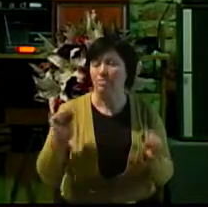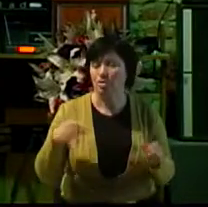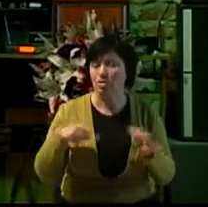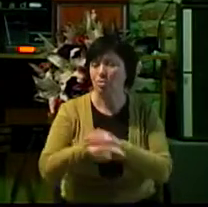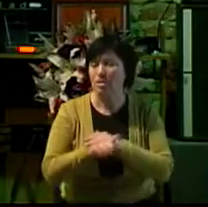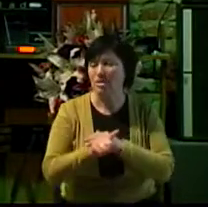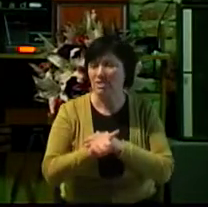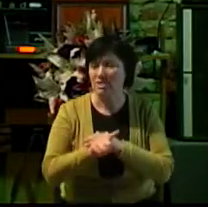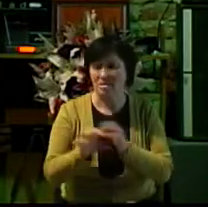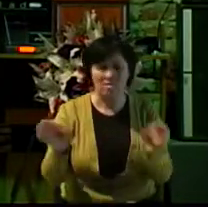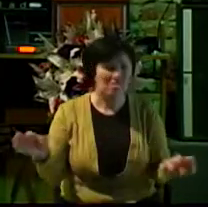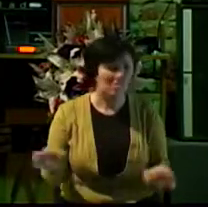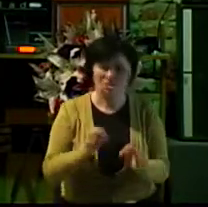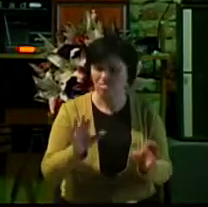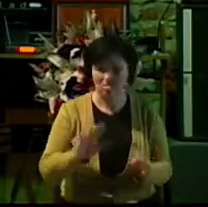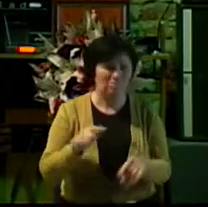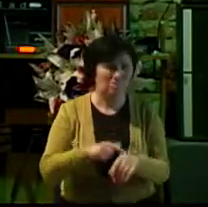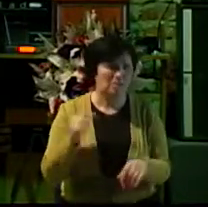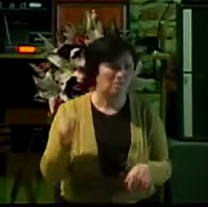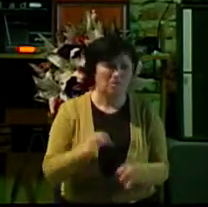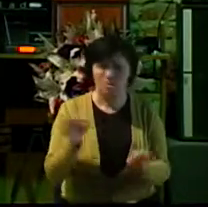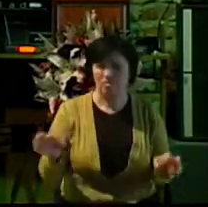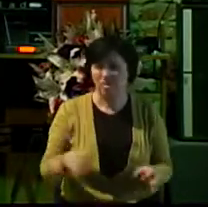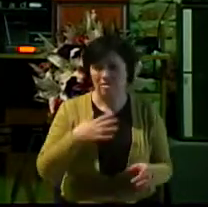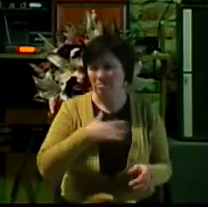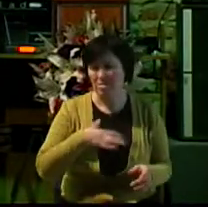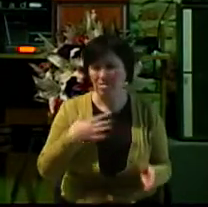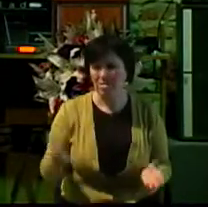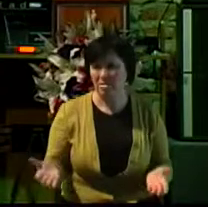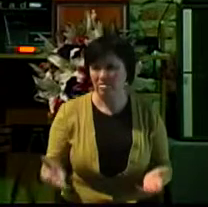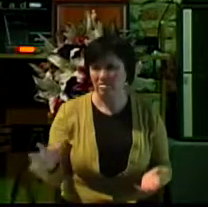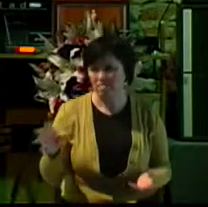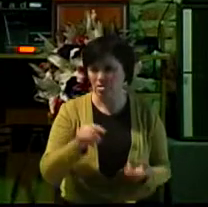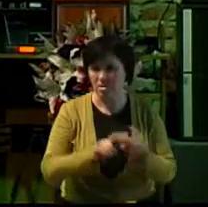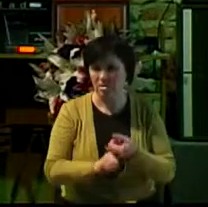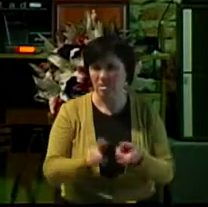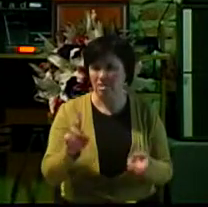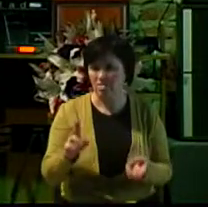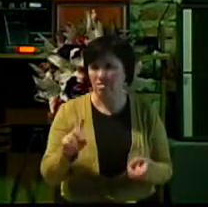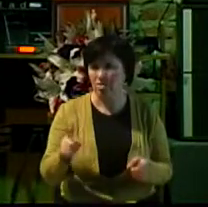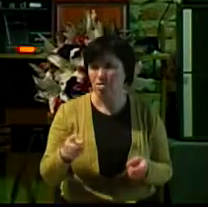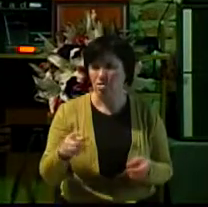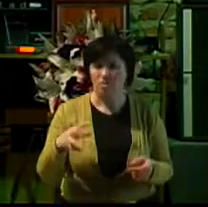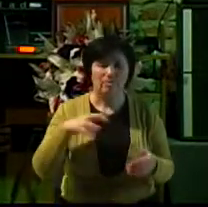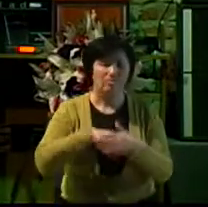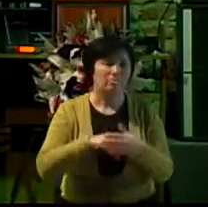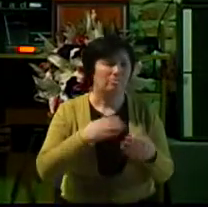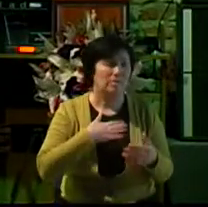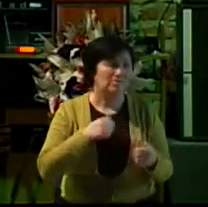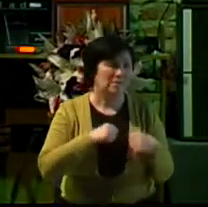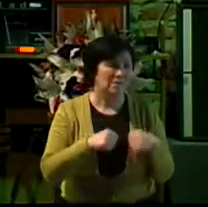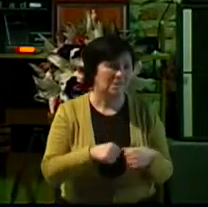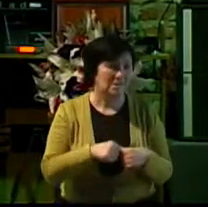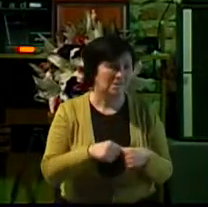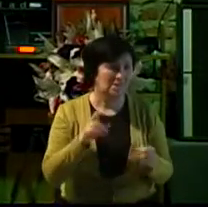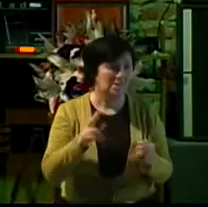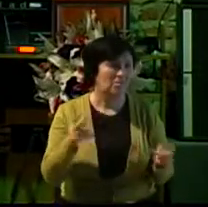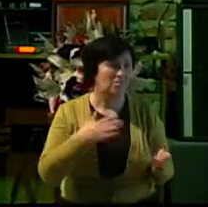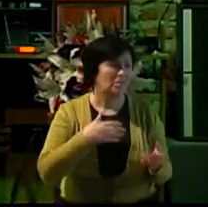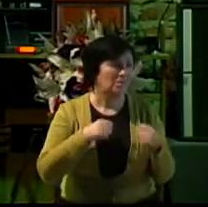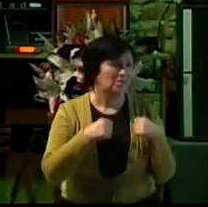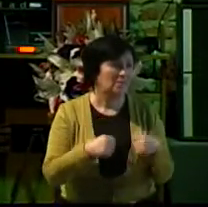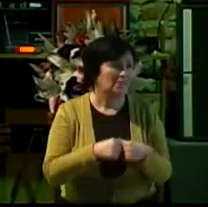Это было бы не мудро. И все бы меня судили, сказали, ты что? Они тебя попросят такие вещи, что ты все будешь делать, что они тебе скажут.